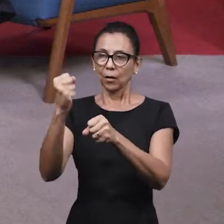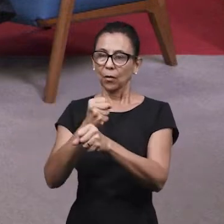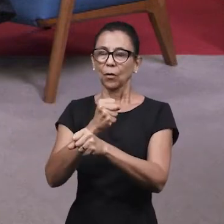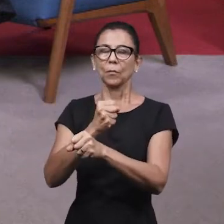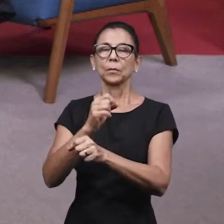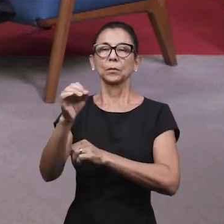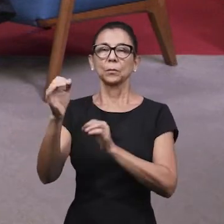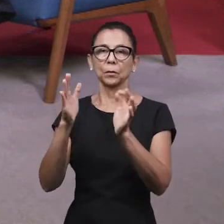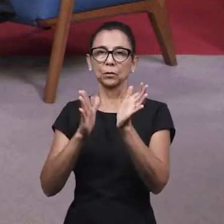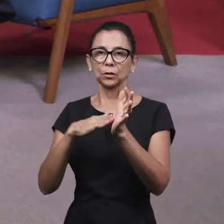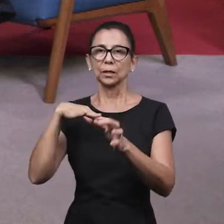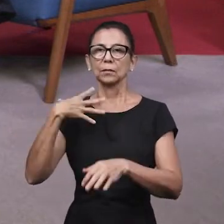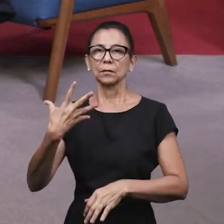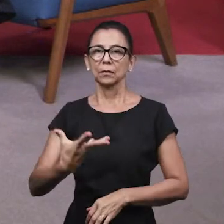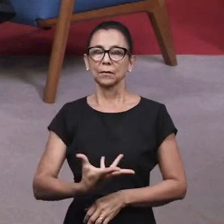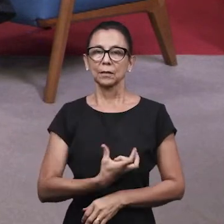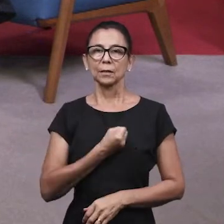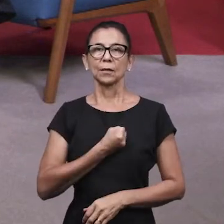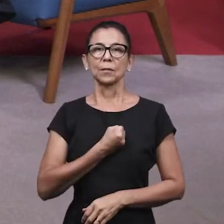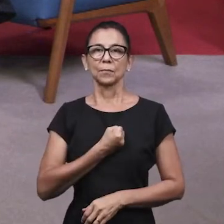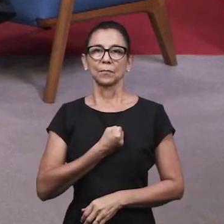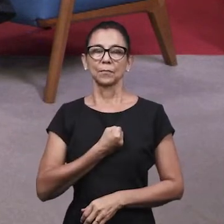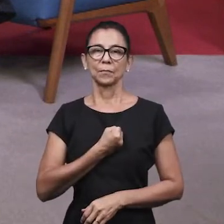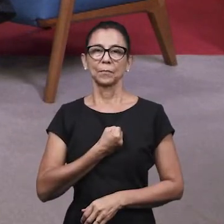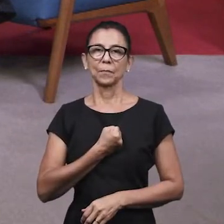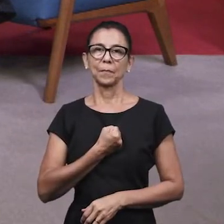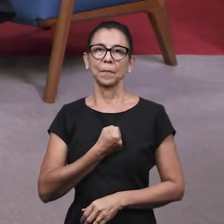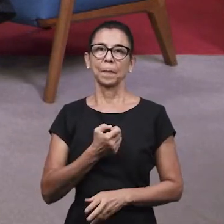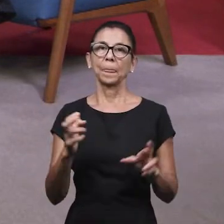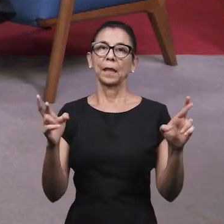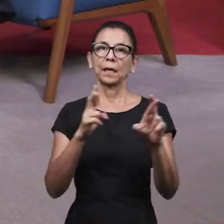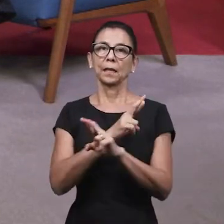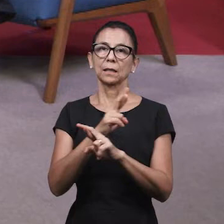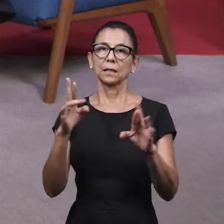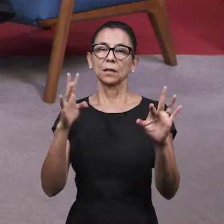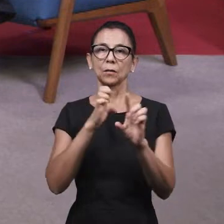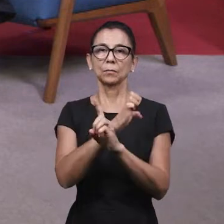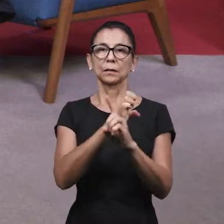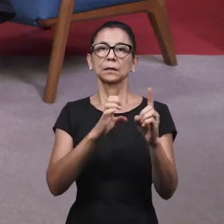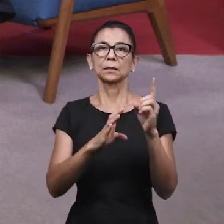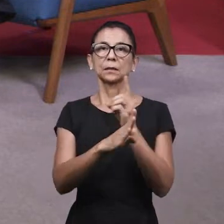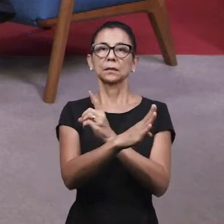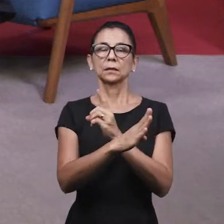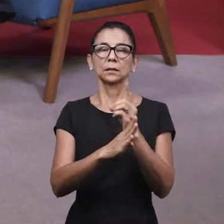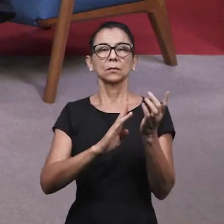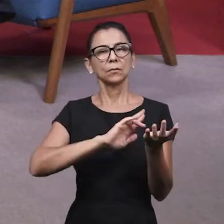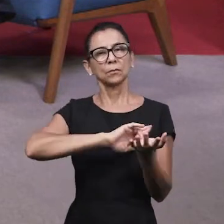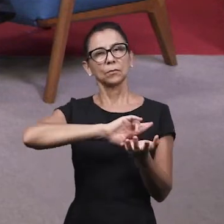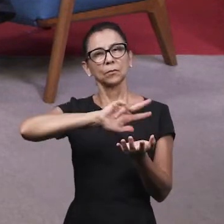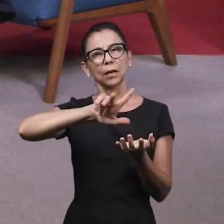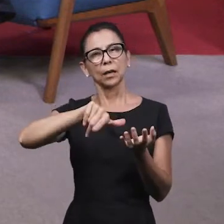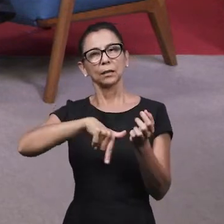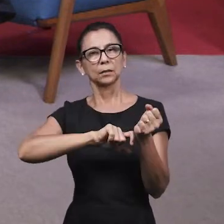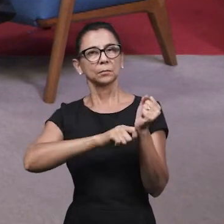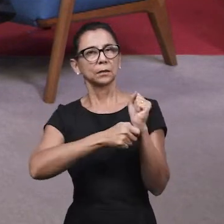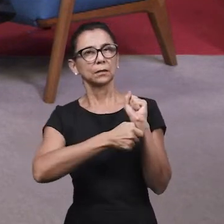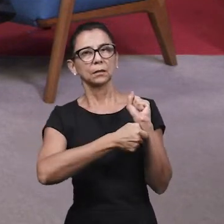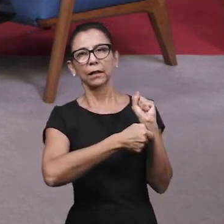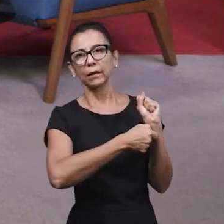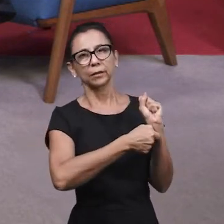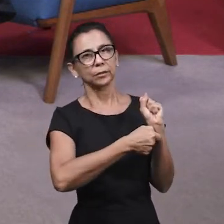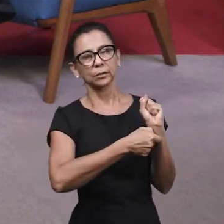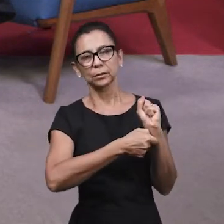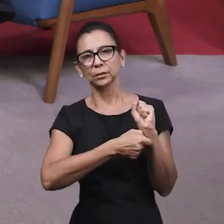de l'école biblique dominicale sur le mystère, les mystères ou les énigmes, parce que c'est l'heure